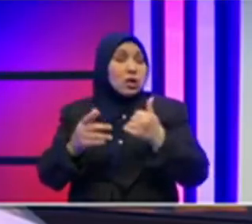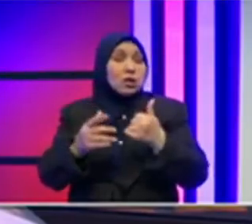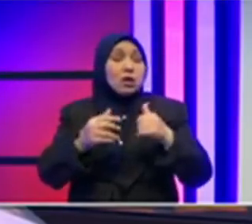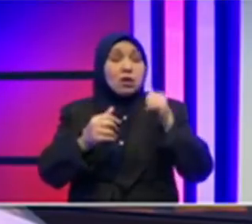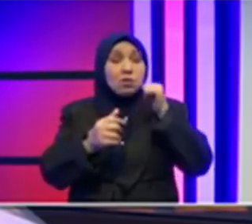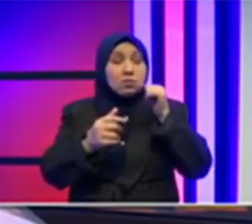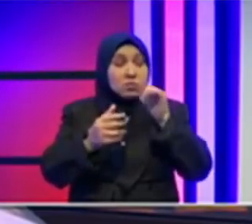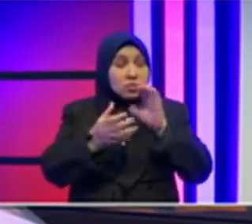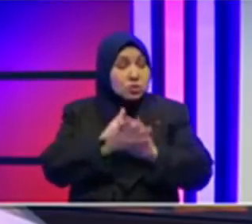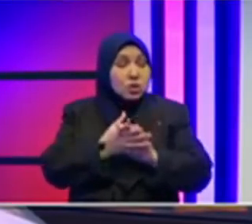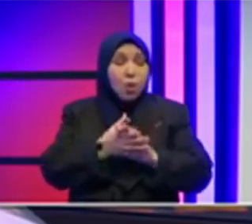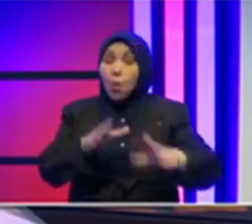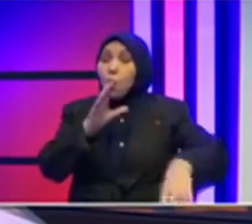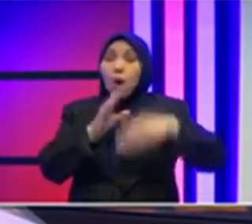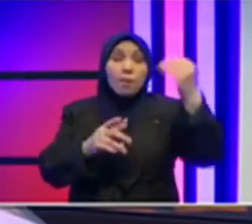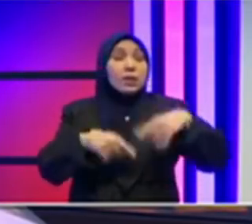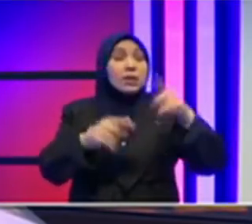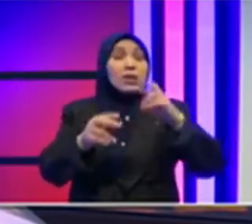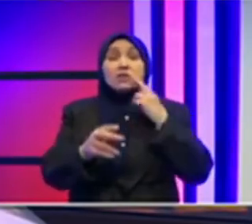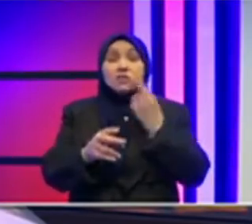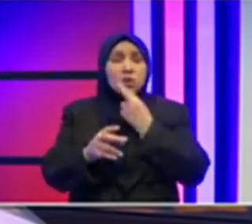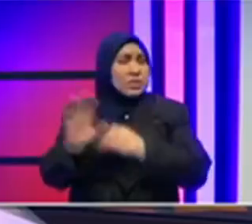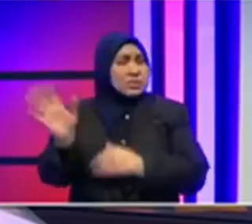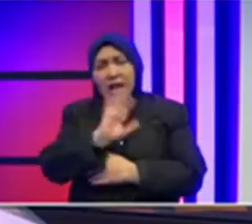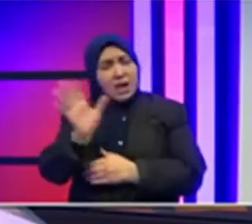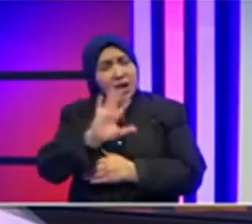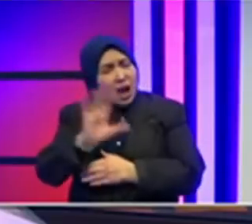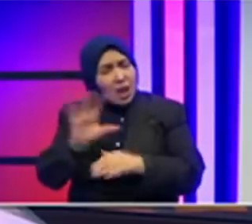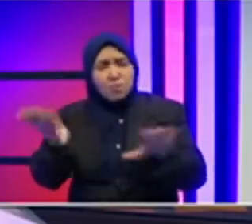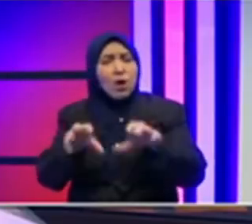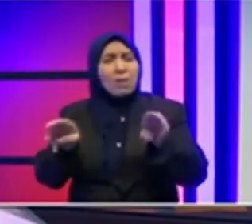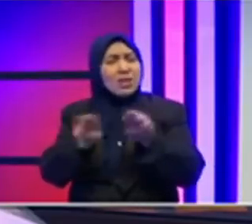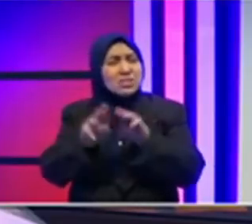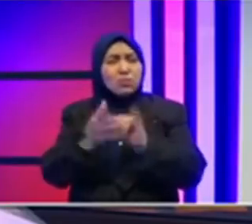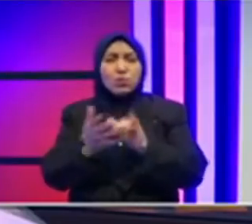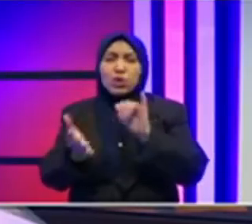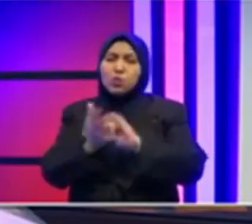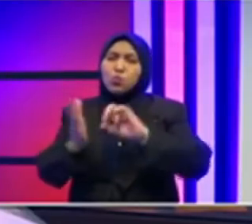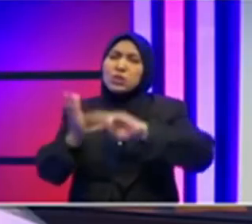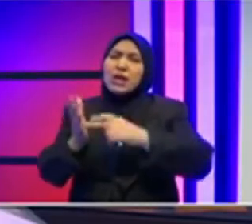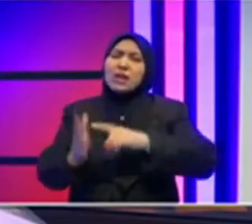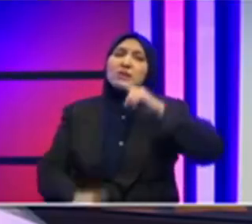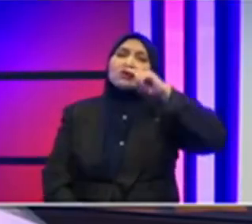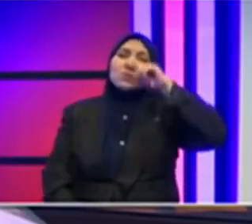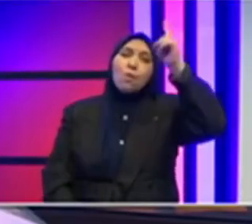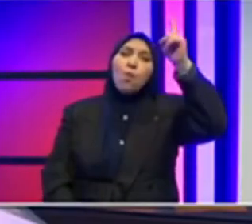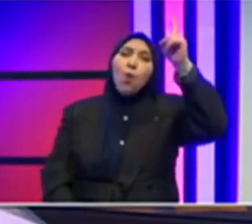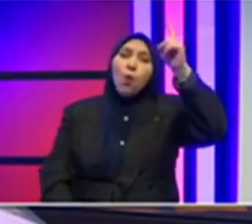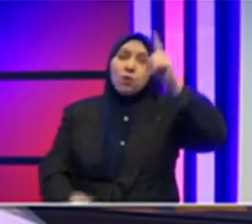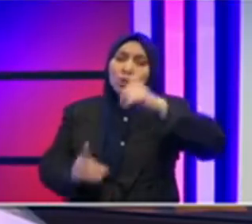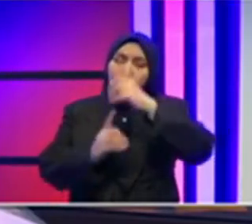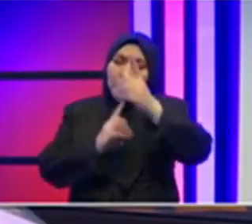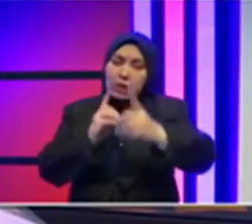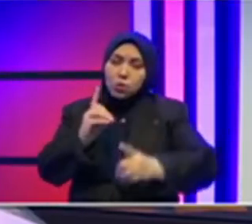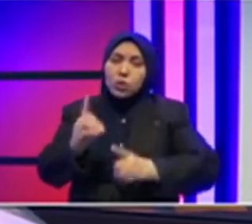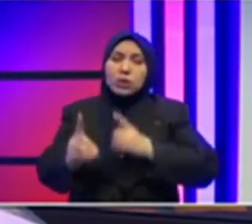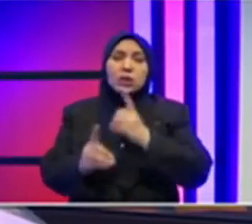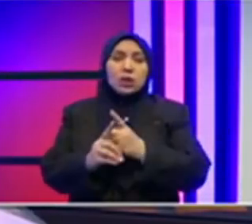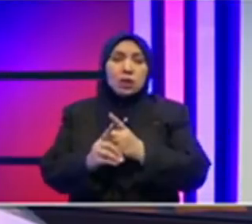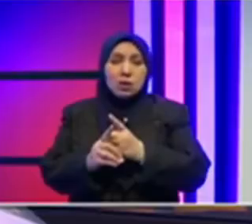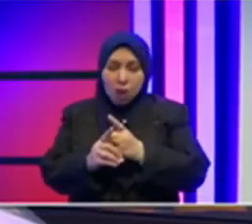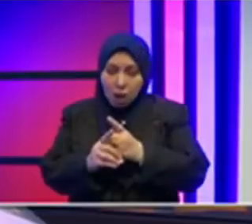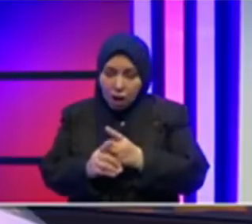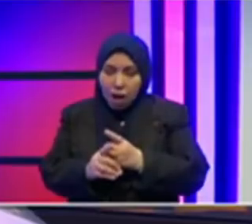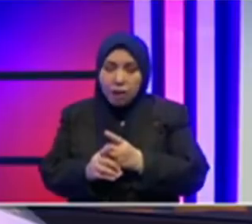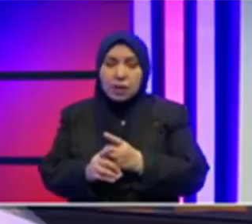restoran contohnya, kan. Jangan buat begitu, kerana itu lambang kesombongan. Di dunia akan dihina. Di dunia akan dihina.